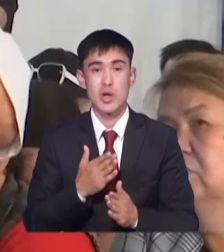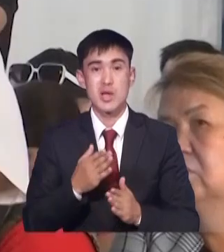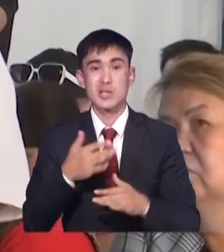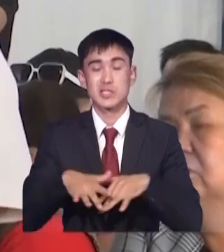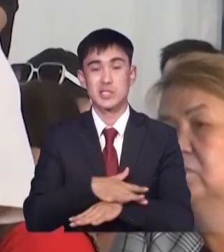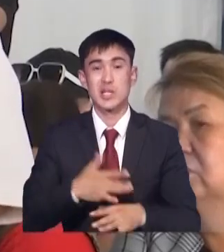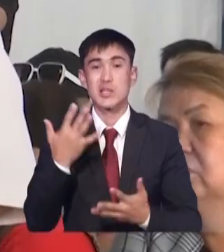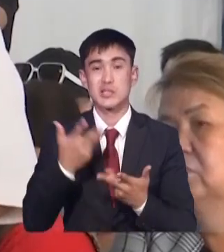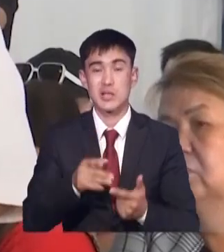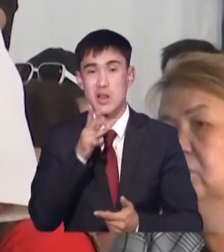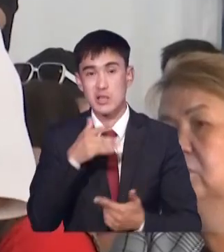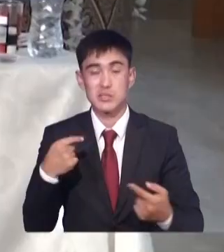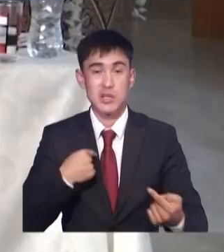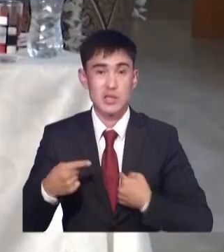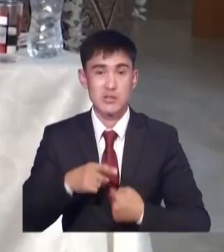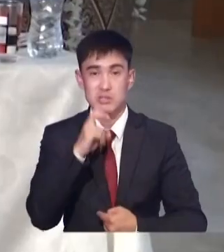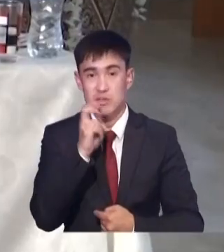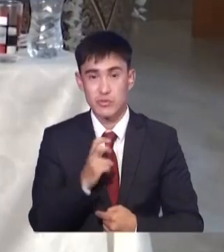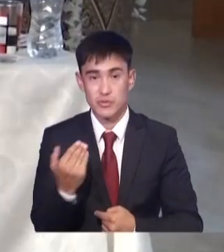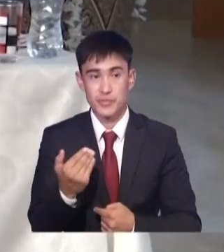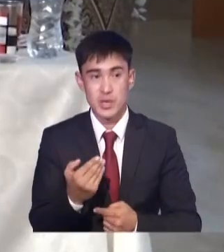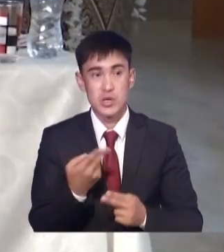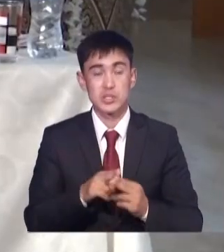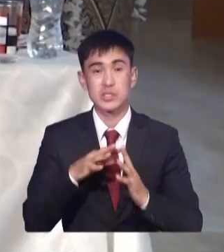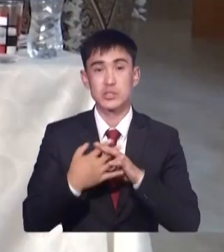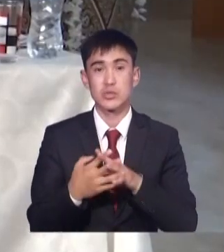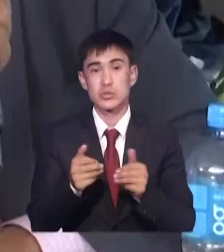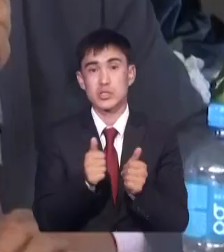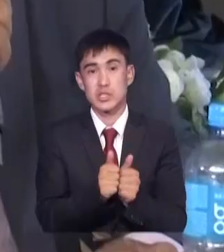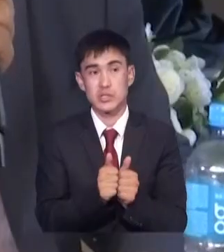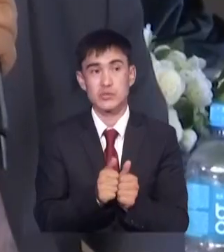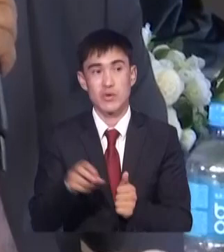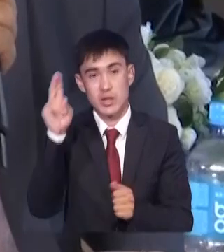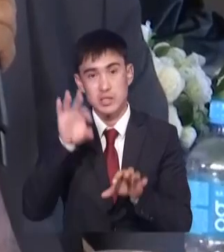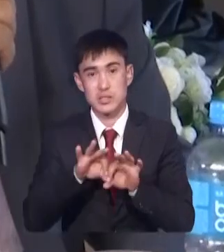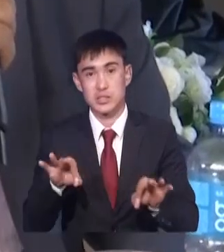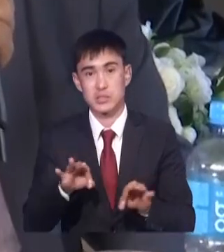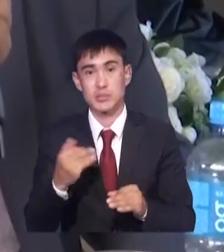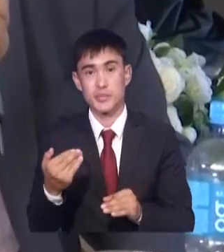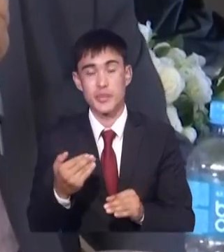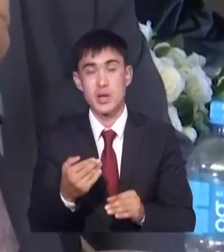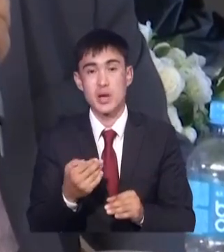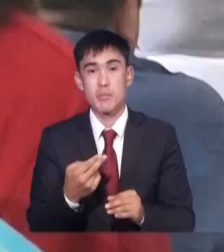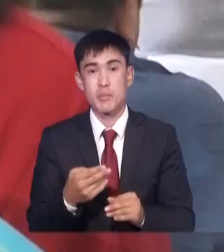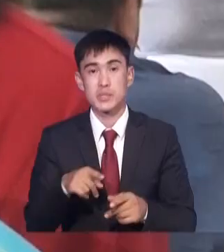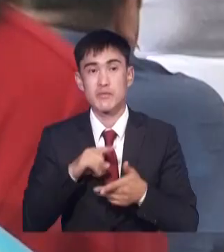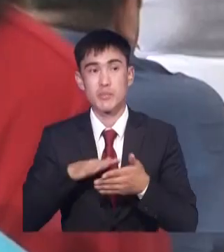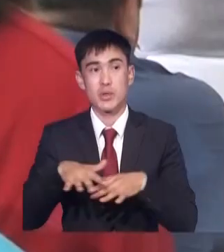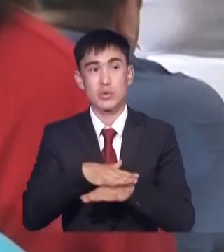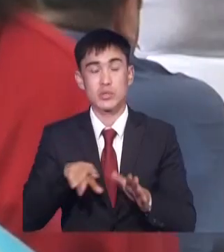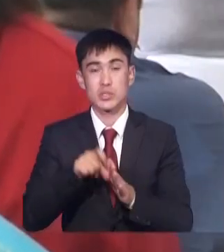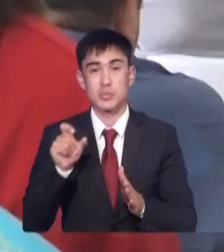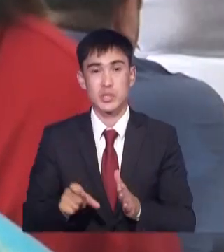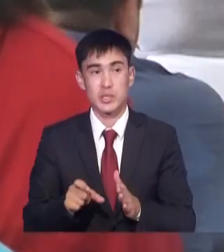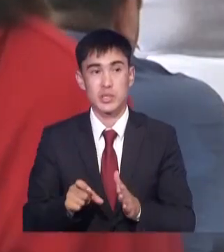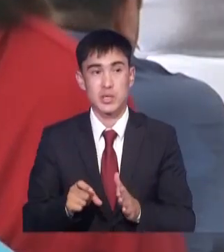несколько лет страдают от зловонного запаха, в особенности тех сел, что соседствуют с канализационными отстойниками. По заверениям народных